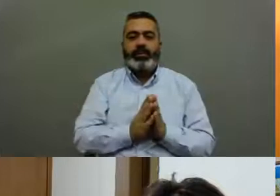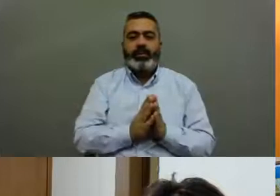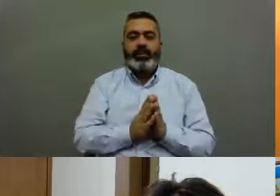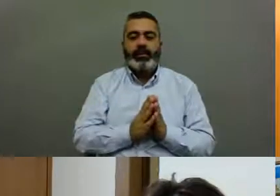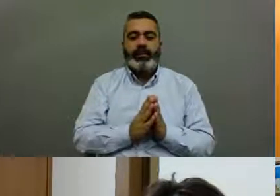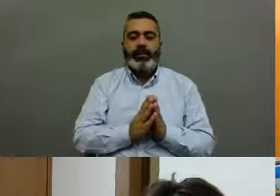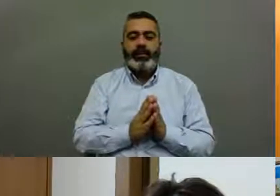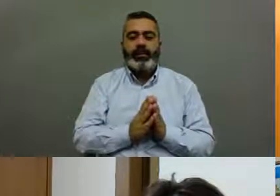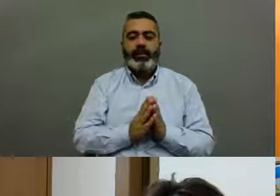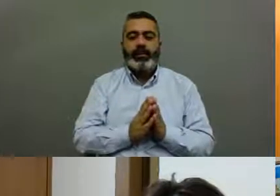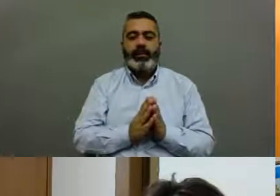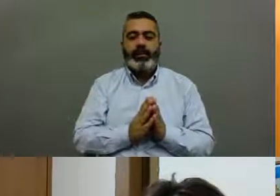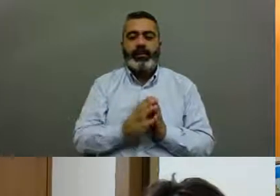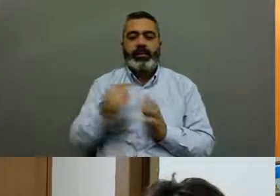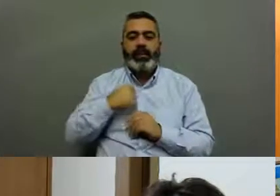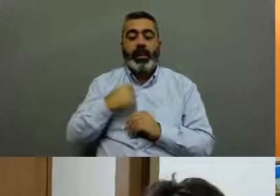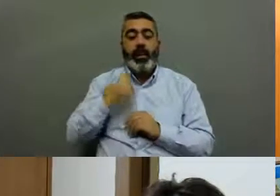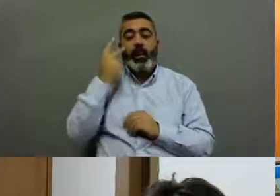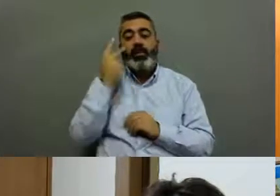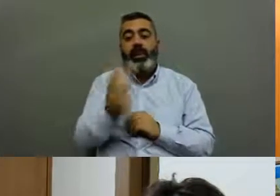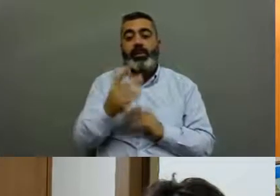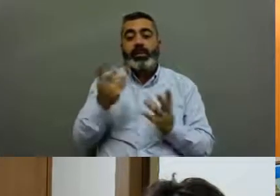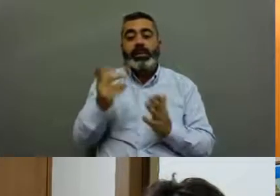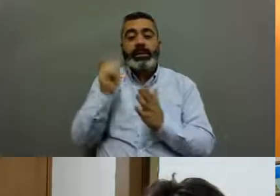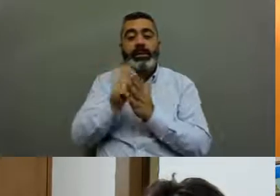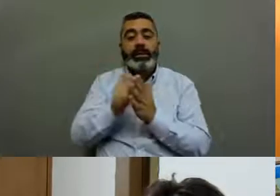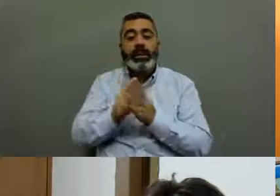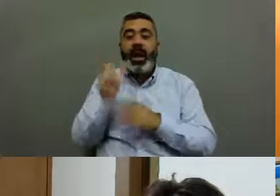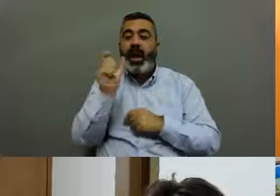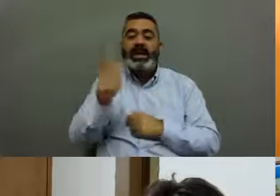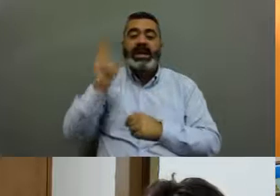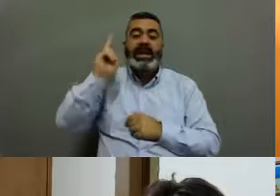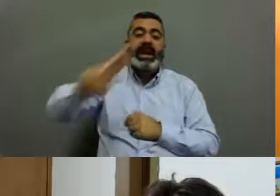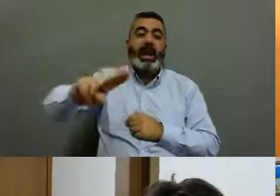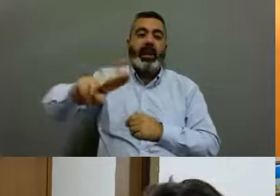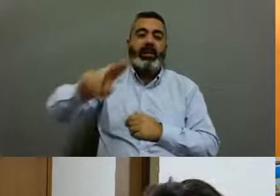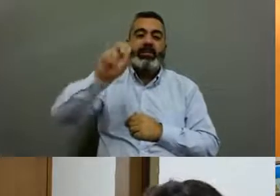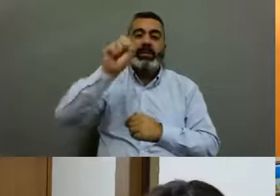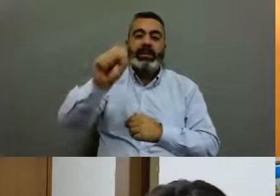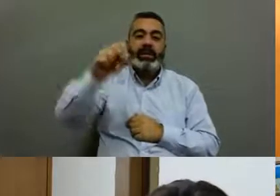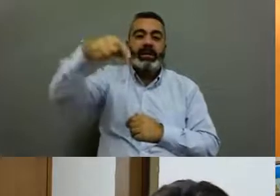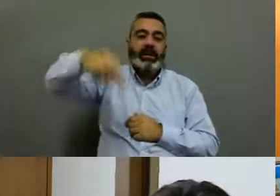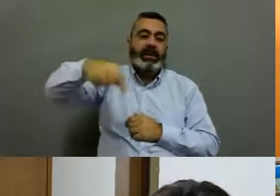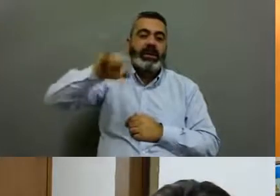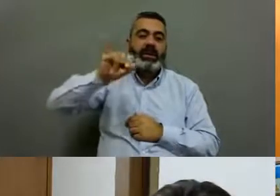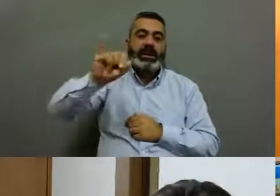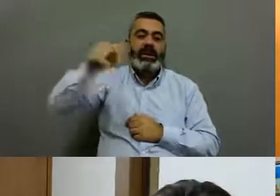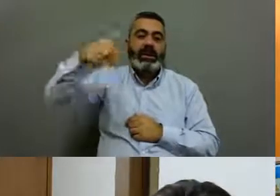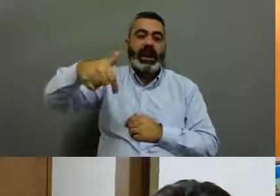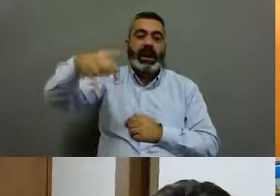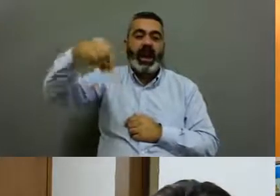Από εκεί και πέρα βλέπω πως έχω σημειώσει και τη λέξη στίγμα, μια λέξη που δυστυχώς